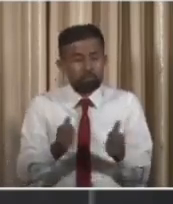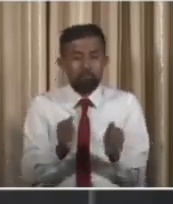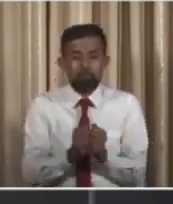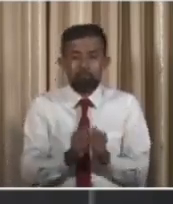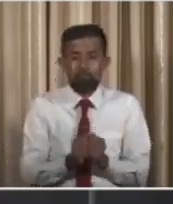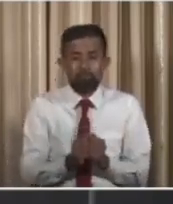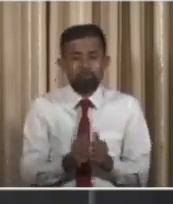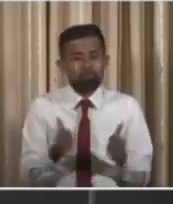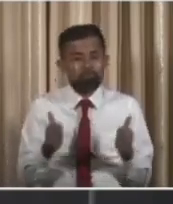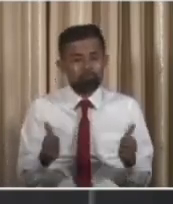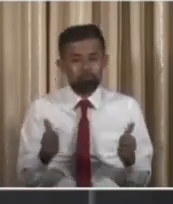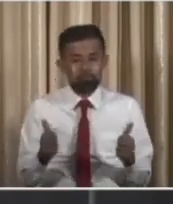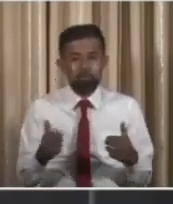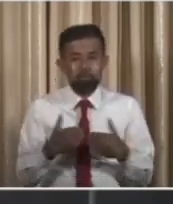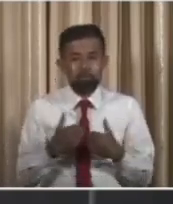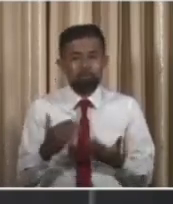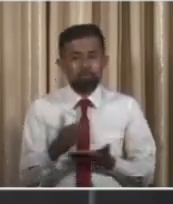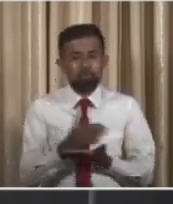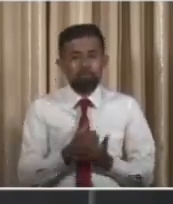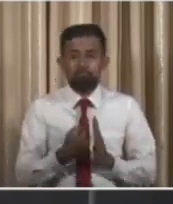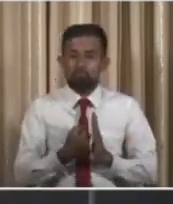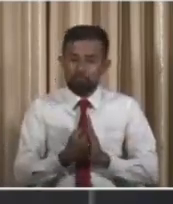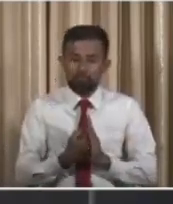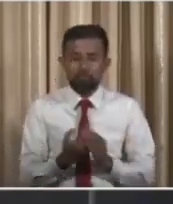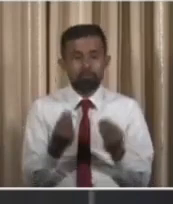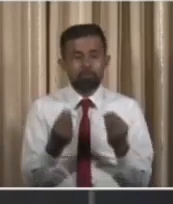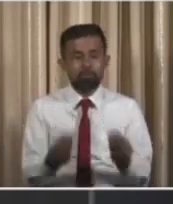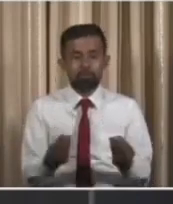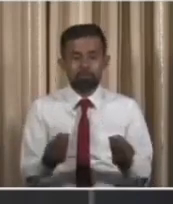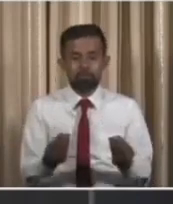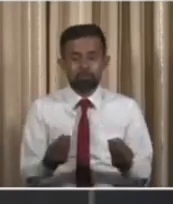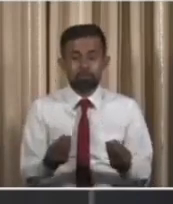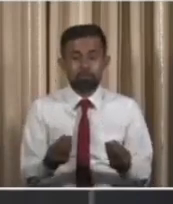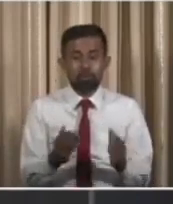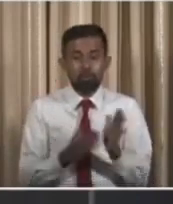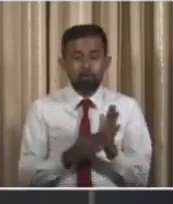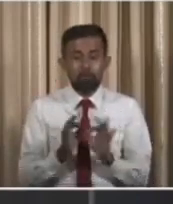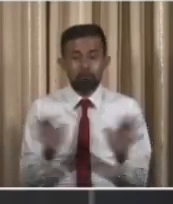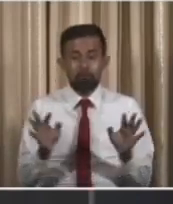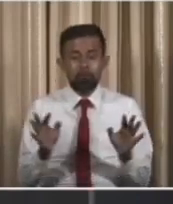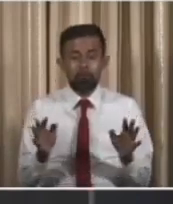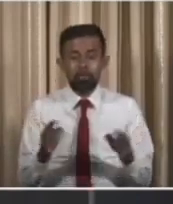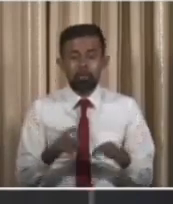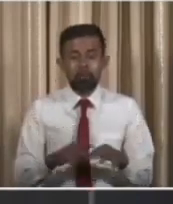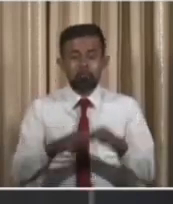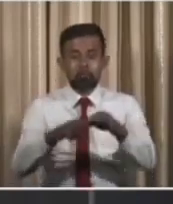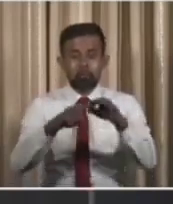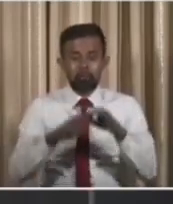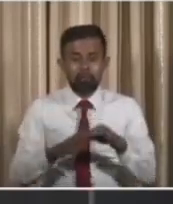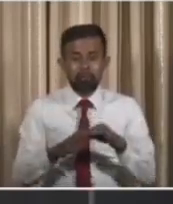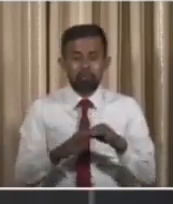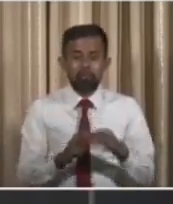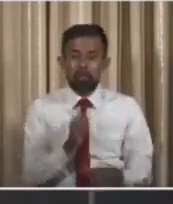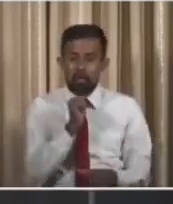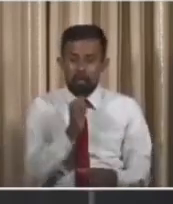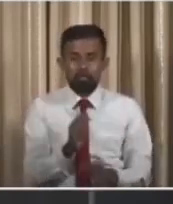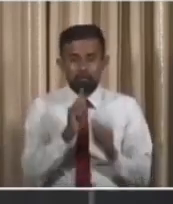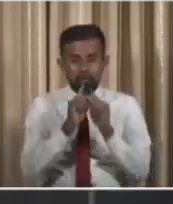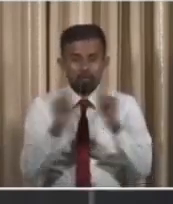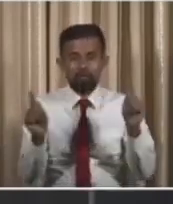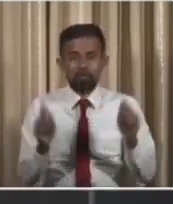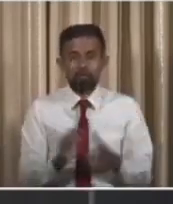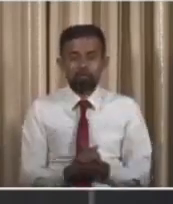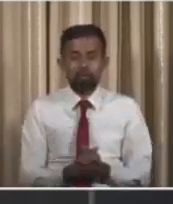kerno. Ohut apay sampurna karutwe tieno. Ohu madhyavedyo israha prasnya kahwa hama ohu satya prakasa kara ohu